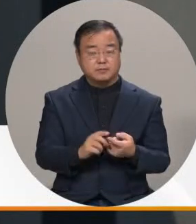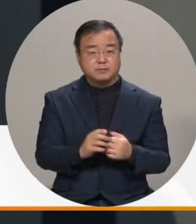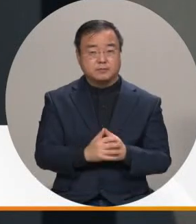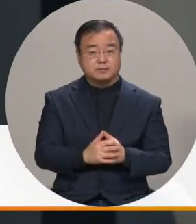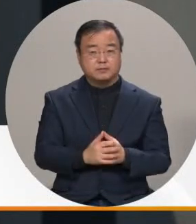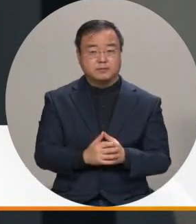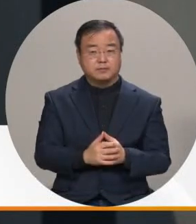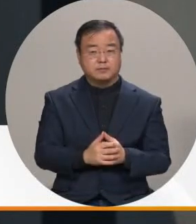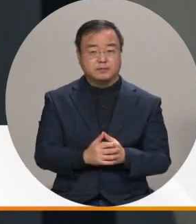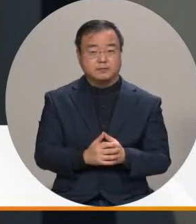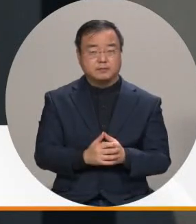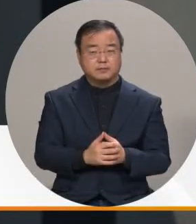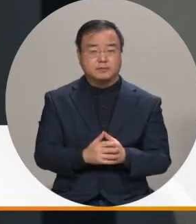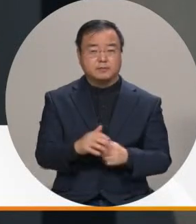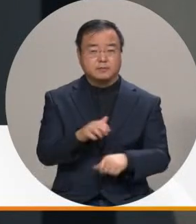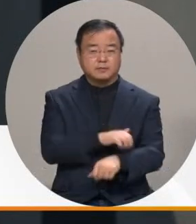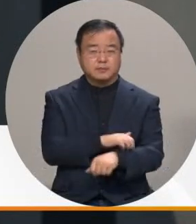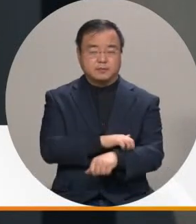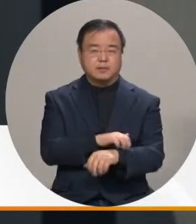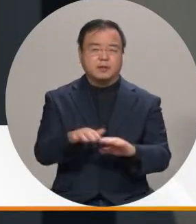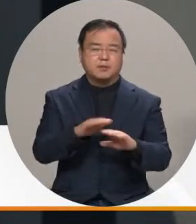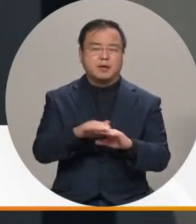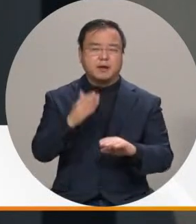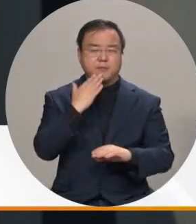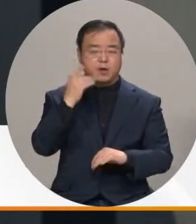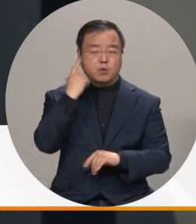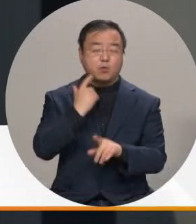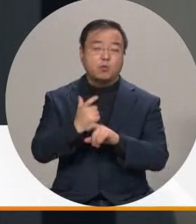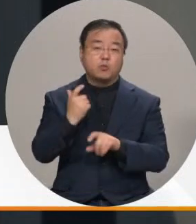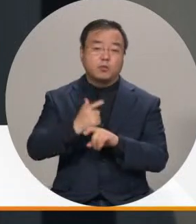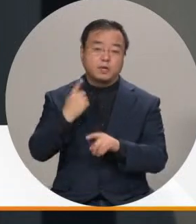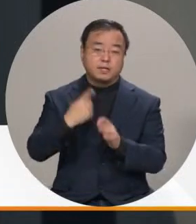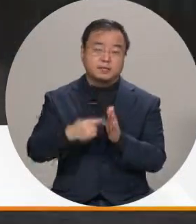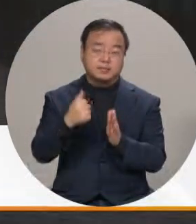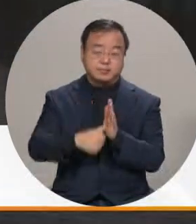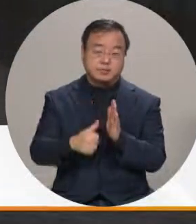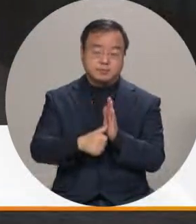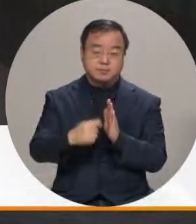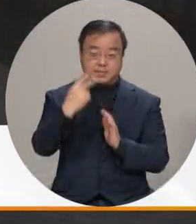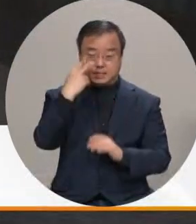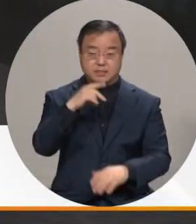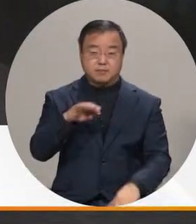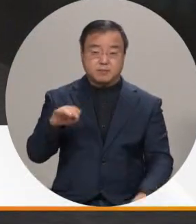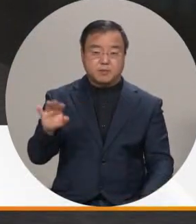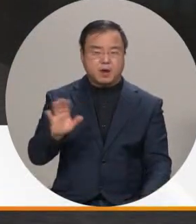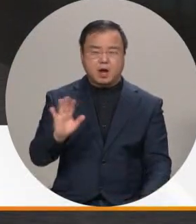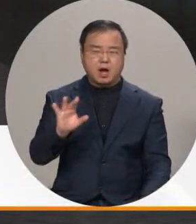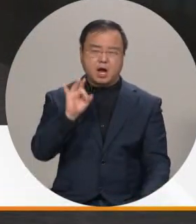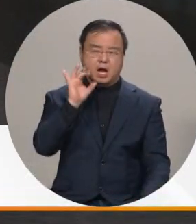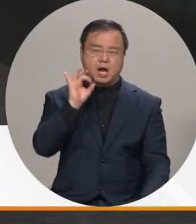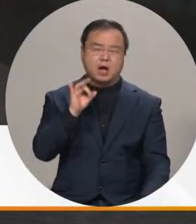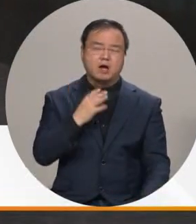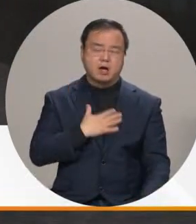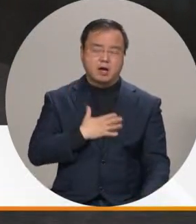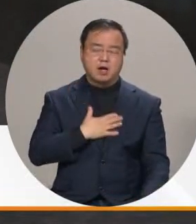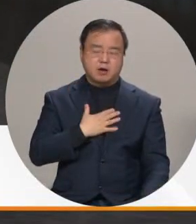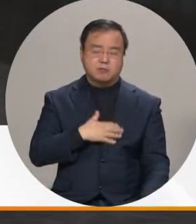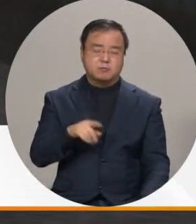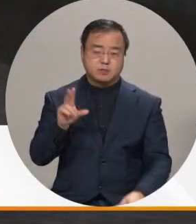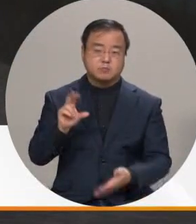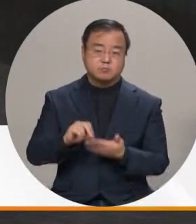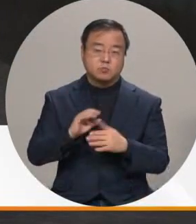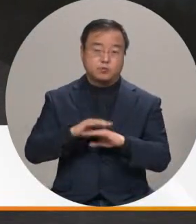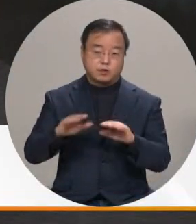시각네 불편한 점을 해소할 수 있을지 고민하다가 제품의 점자가 잘 쓰여 있지 않다는 것을 알게 되었고이 문제를